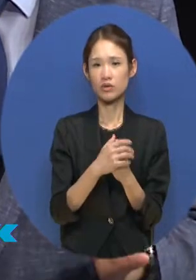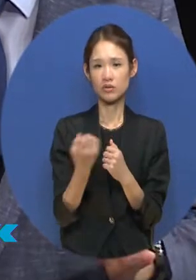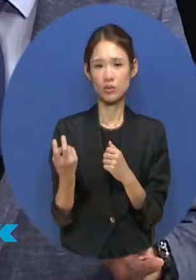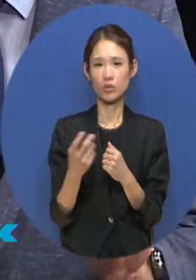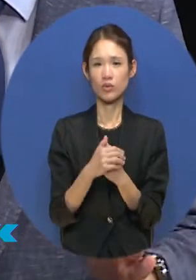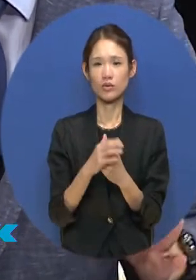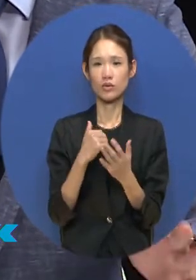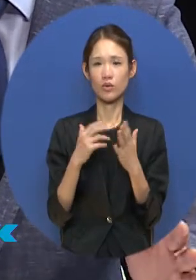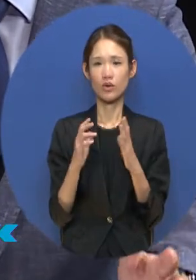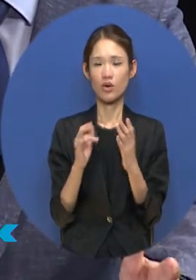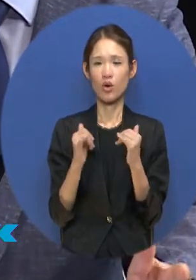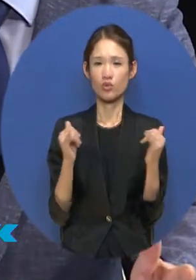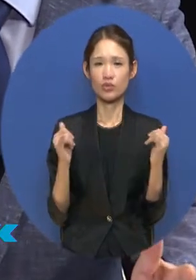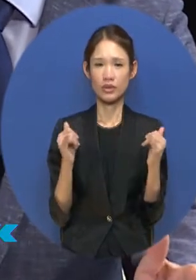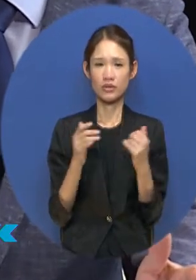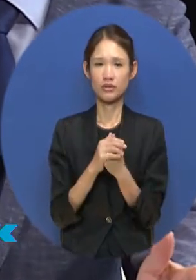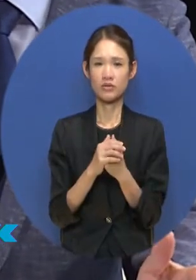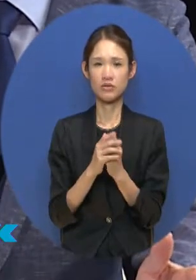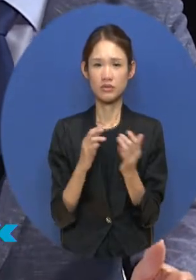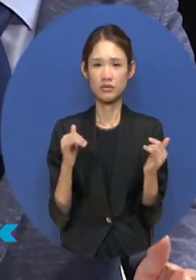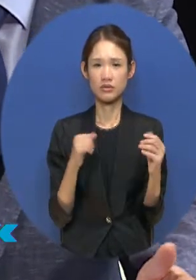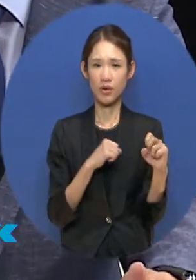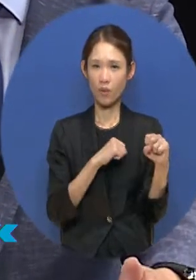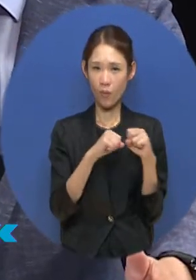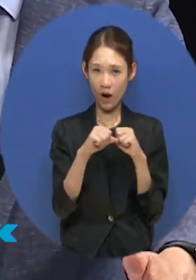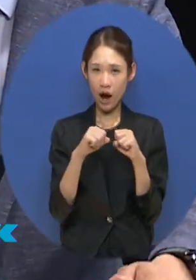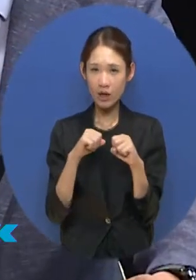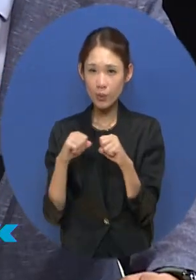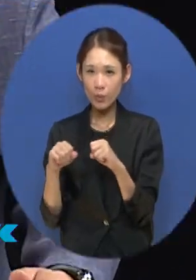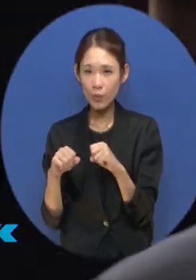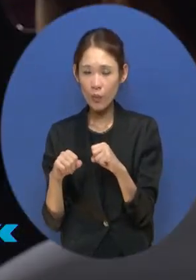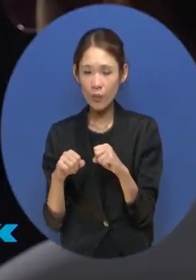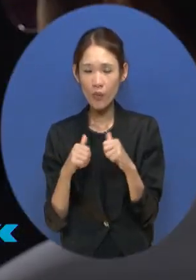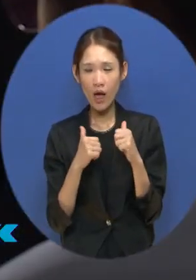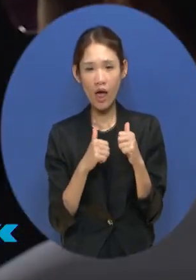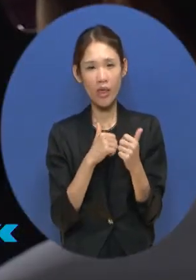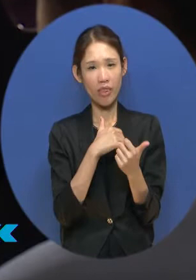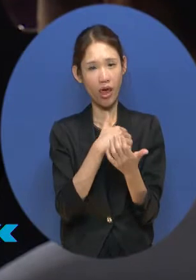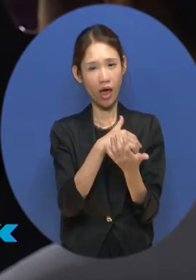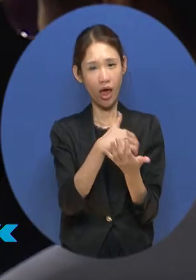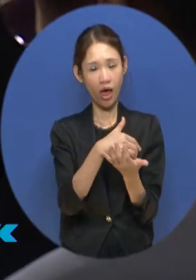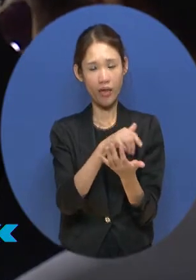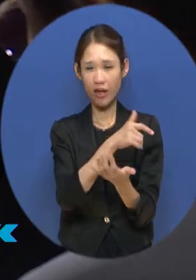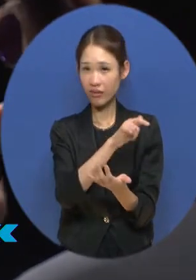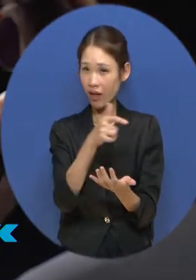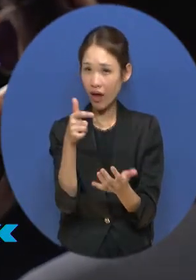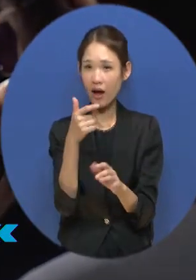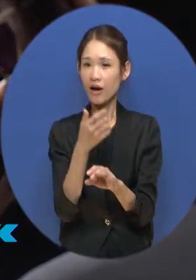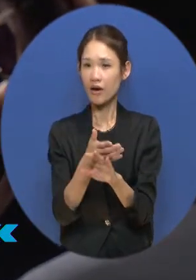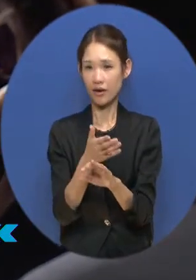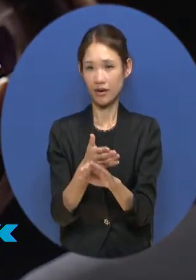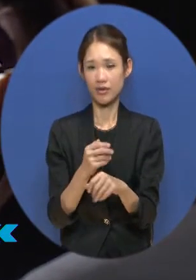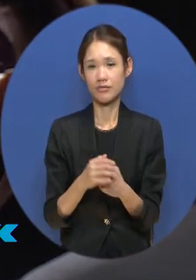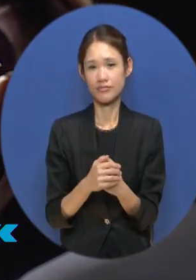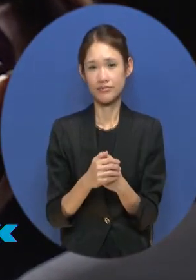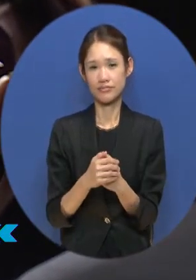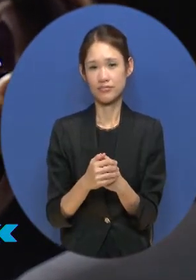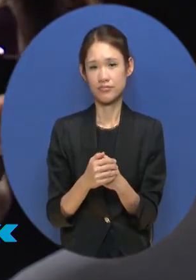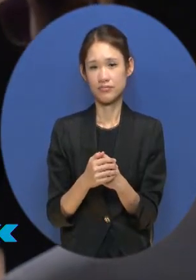공간 내에 거주하는 주민들 또는 시민들의 활동도에 따라서 뭐 다양하게 나타날 수 있겠습니다. 네.